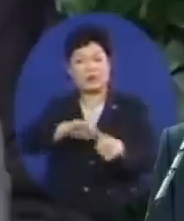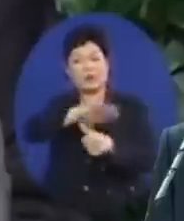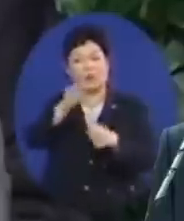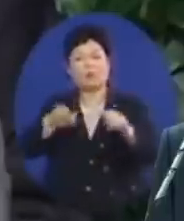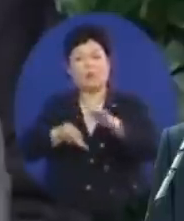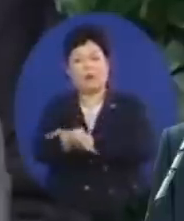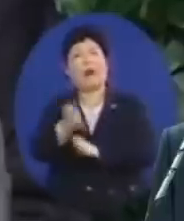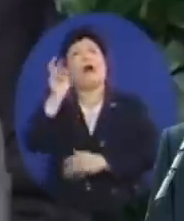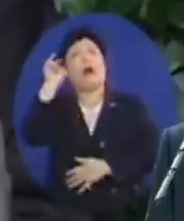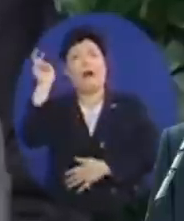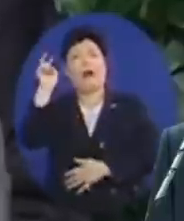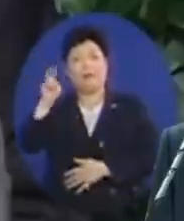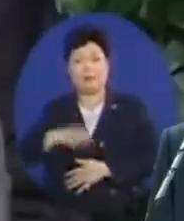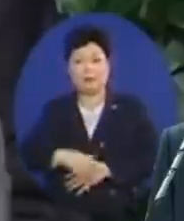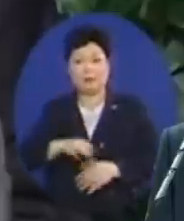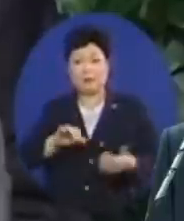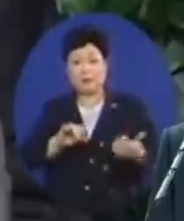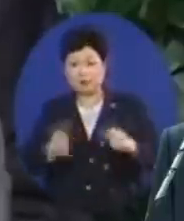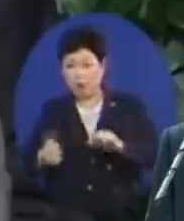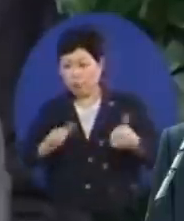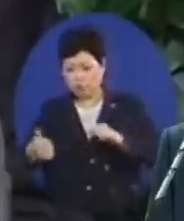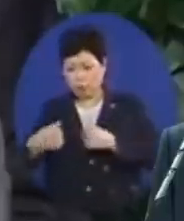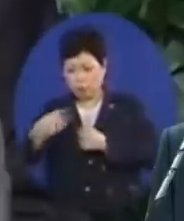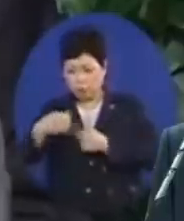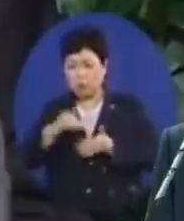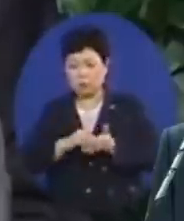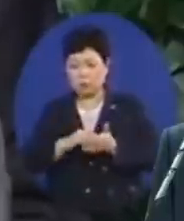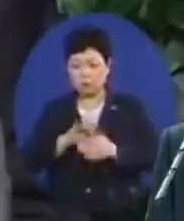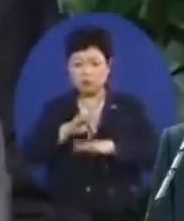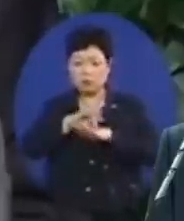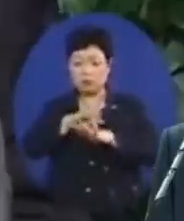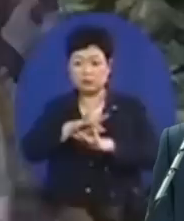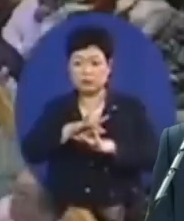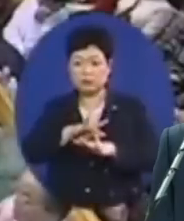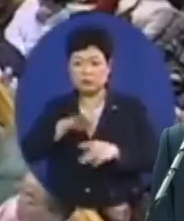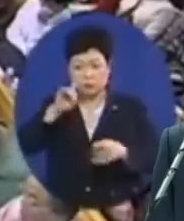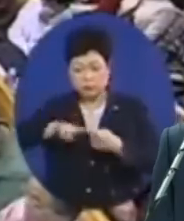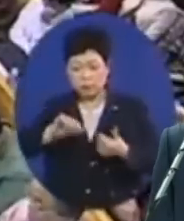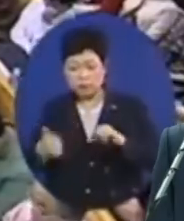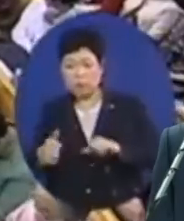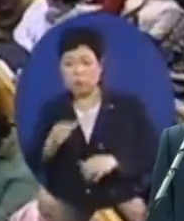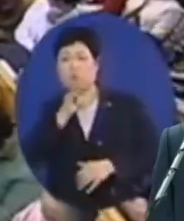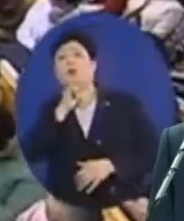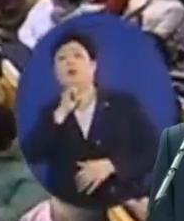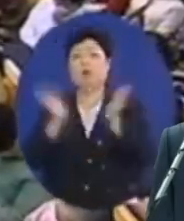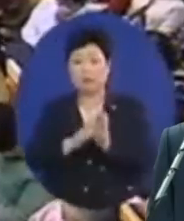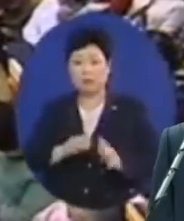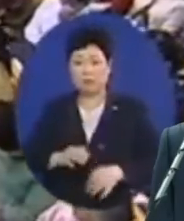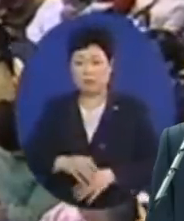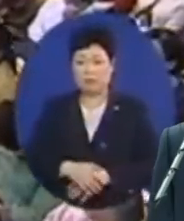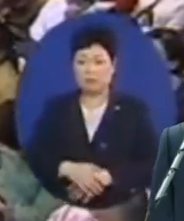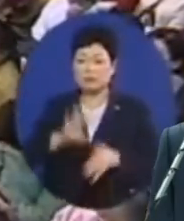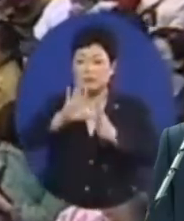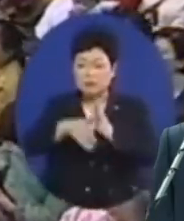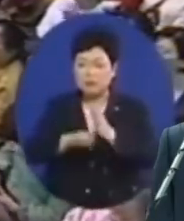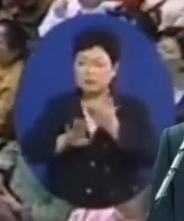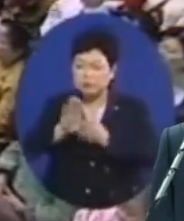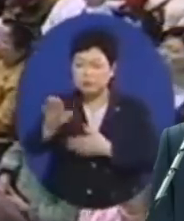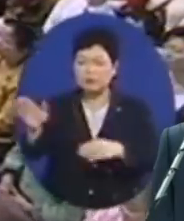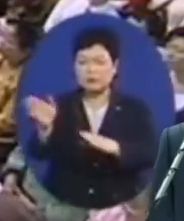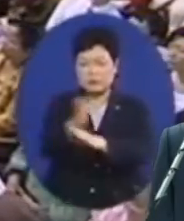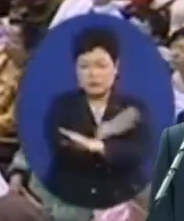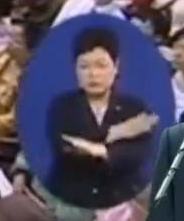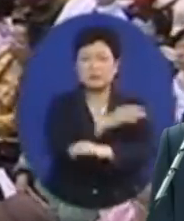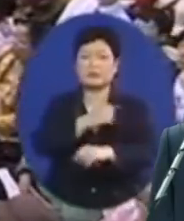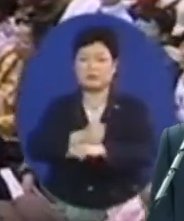거예요. 저거 죽어라, 그러니까. 저거 죽어라, 그러니까. 그대로 했으면 죽었죠. 그때 이후로부터 시작해서,